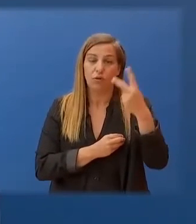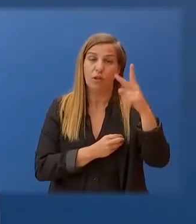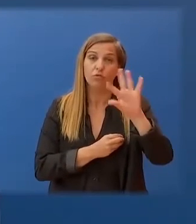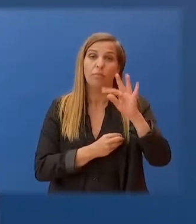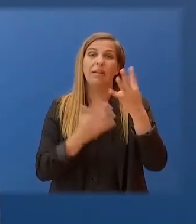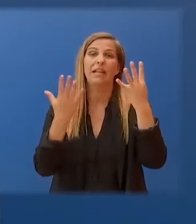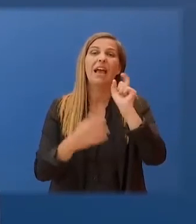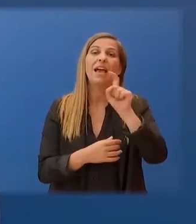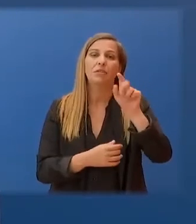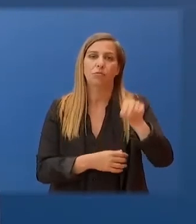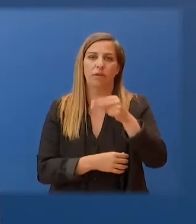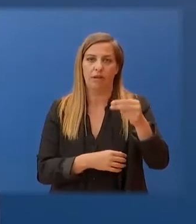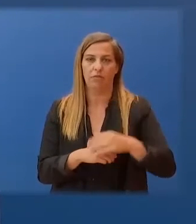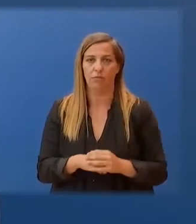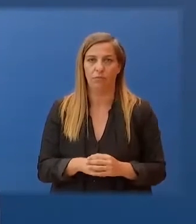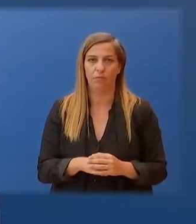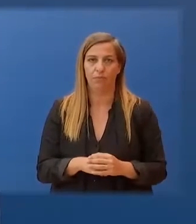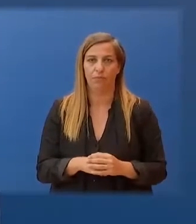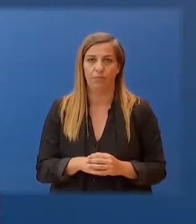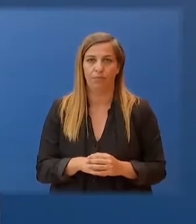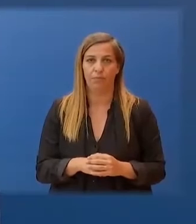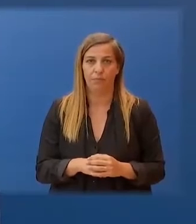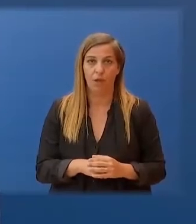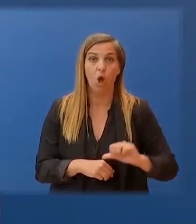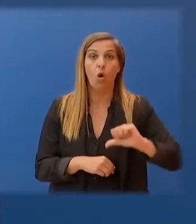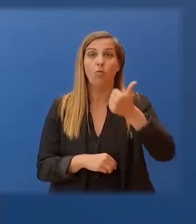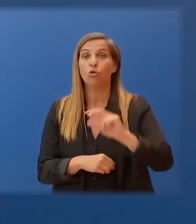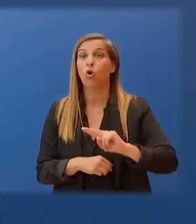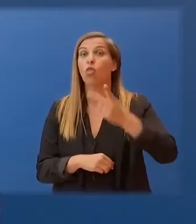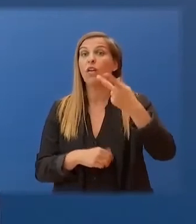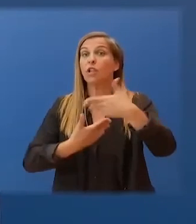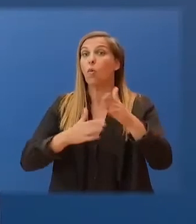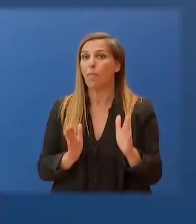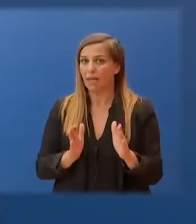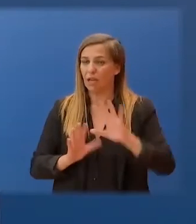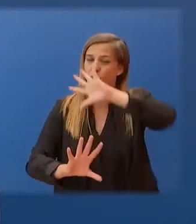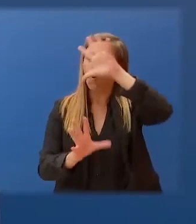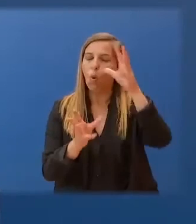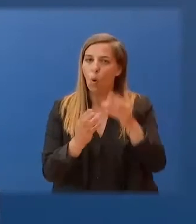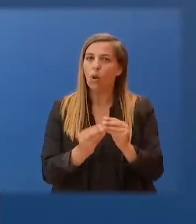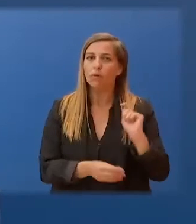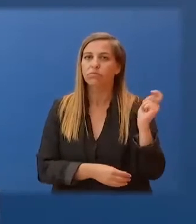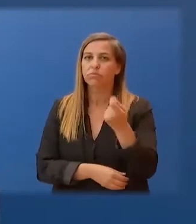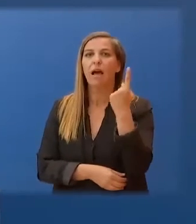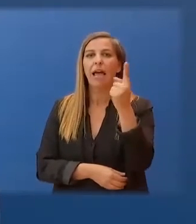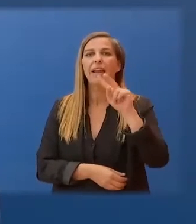1.259.000.000 ευρώ. Συνολικά, από το πρώτο και το δεύτερο κύκλο έχουν ήδη καταβληθεί